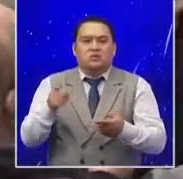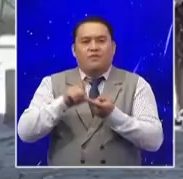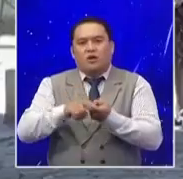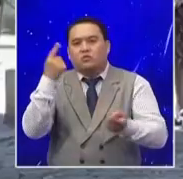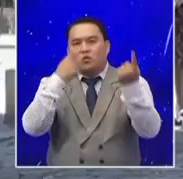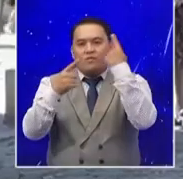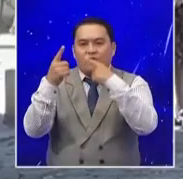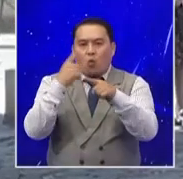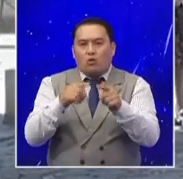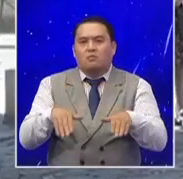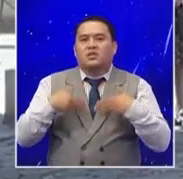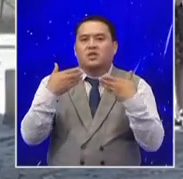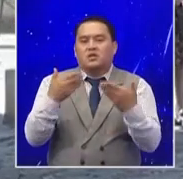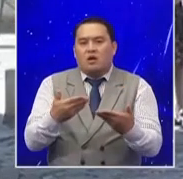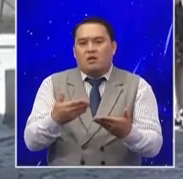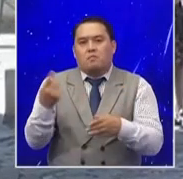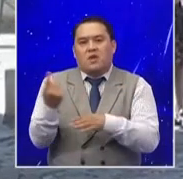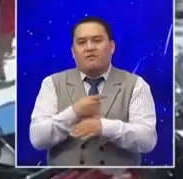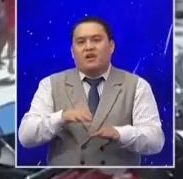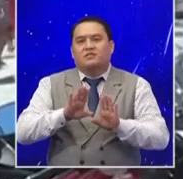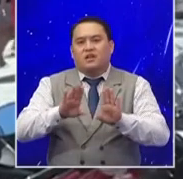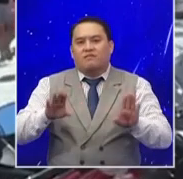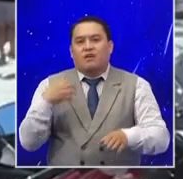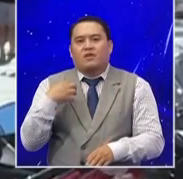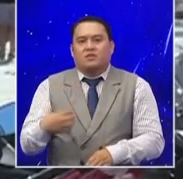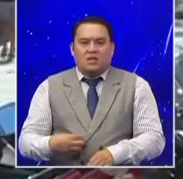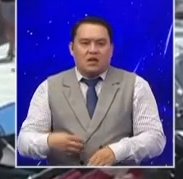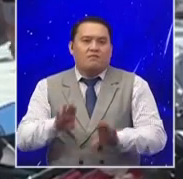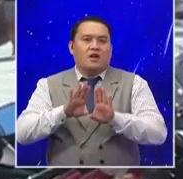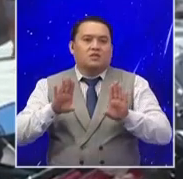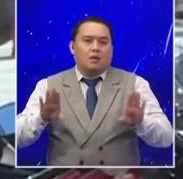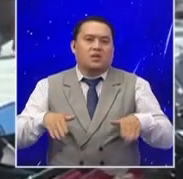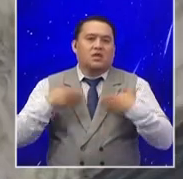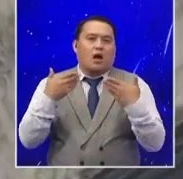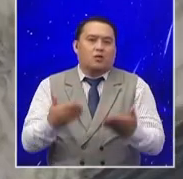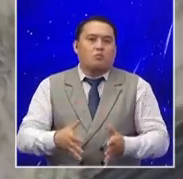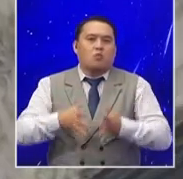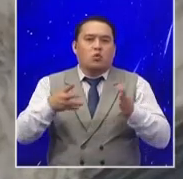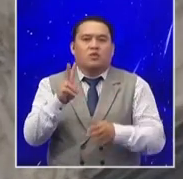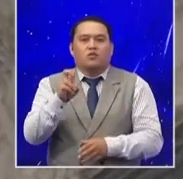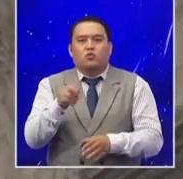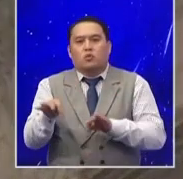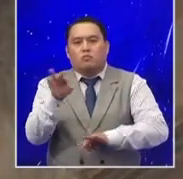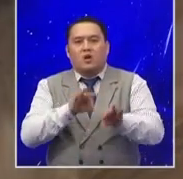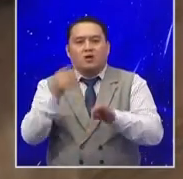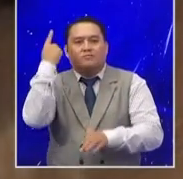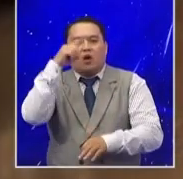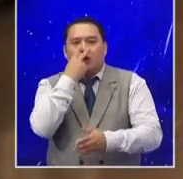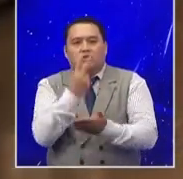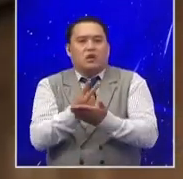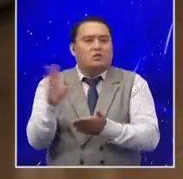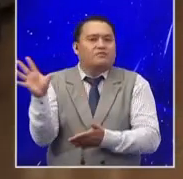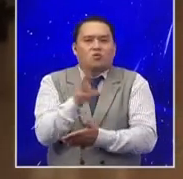с творчеством Вествуд предметы и теперь впервые выставляет их во Франции. На выставке предоставлено более 200 произведений, отражающих